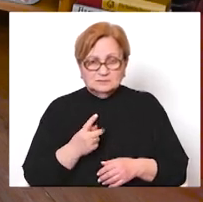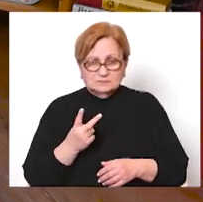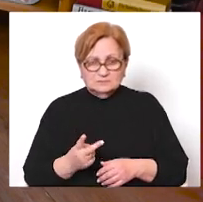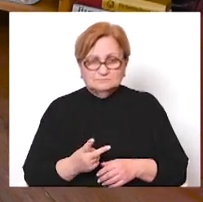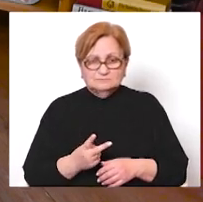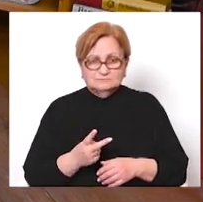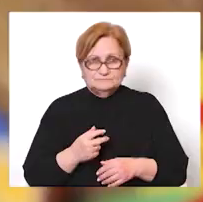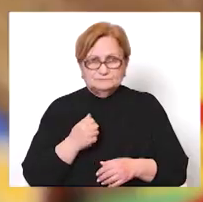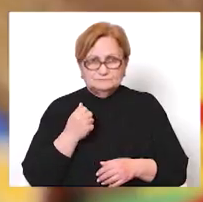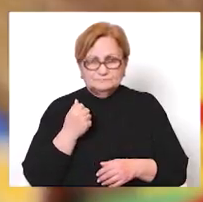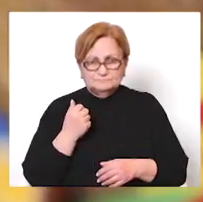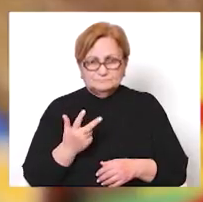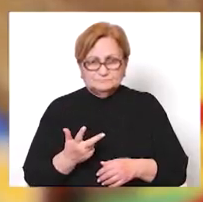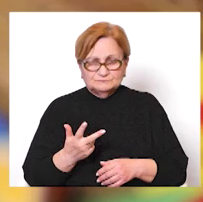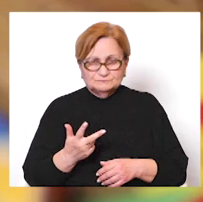2